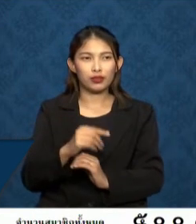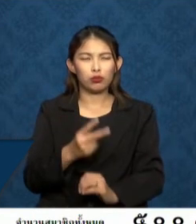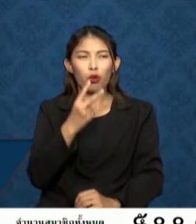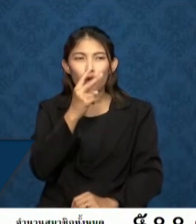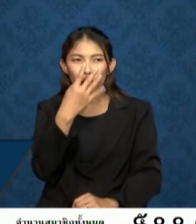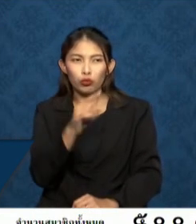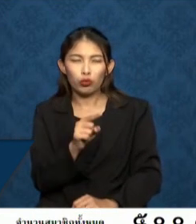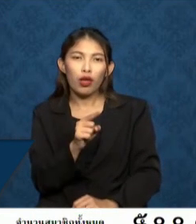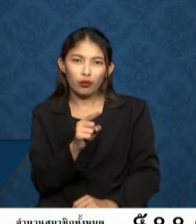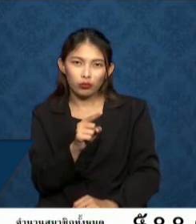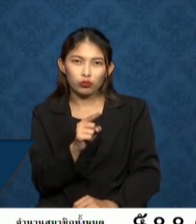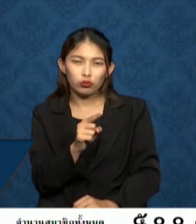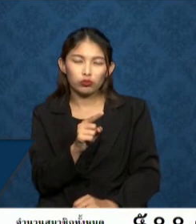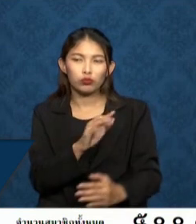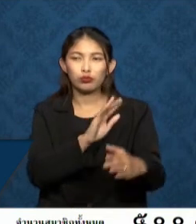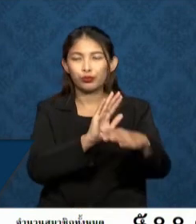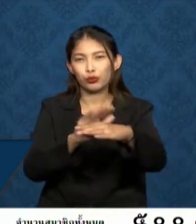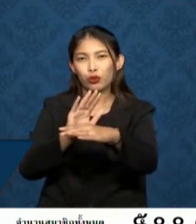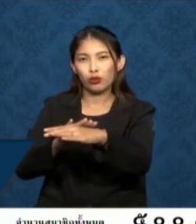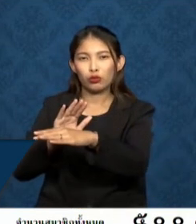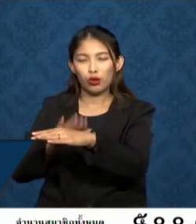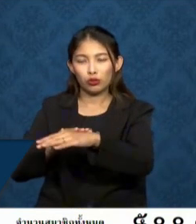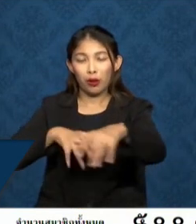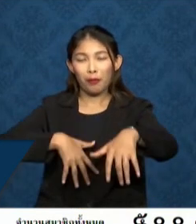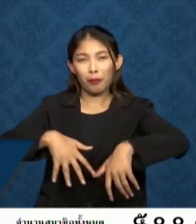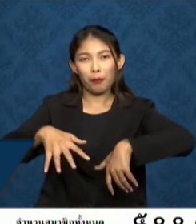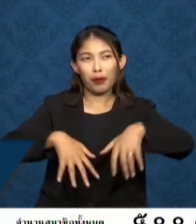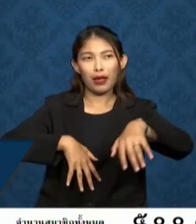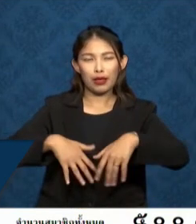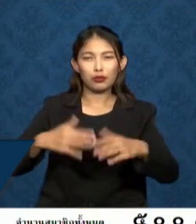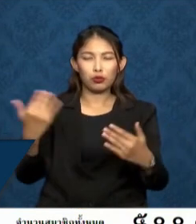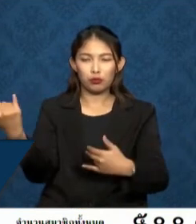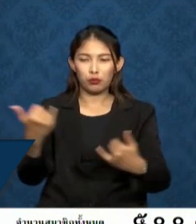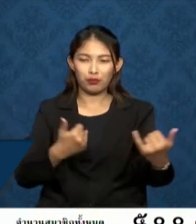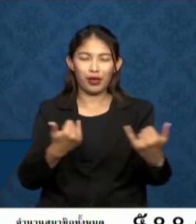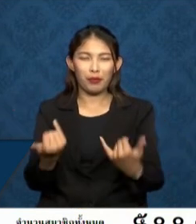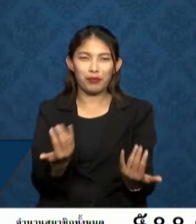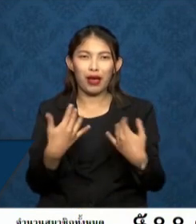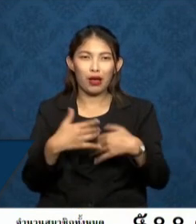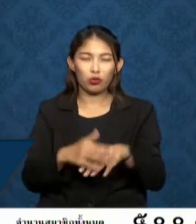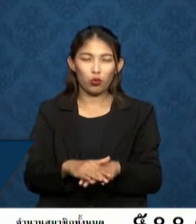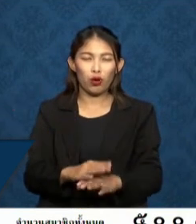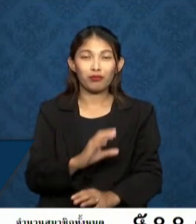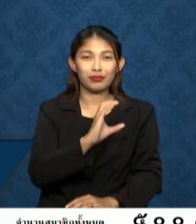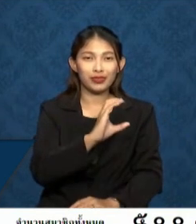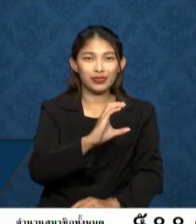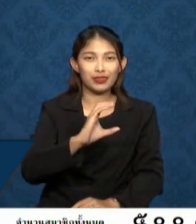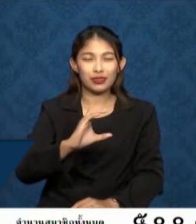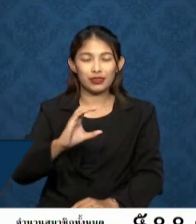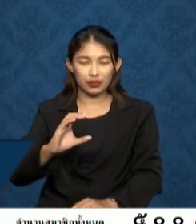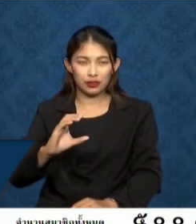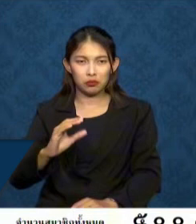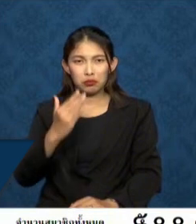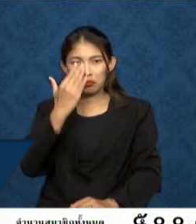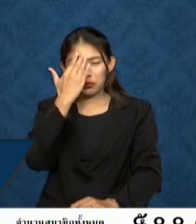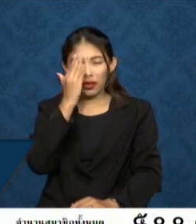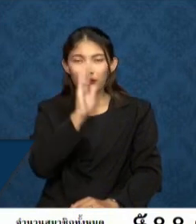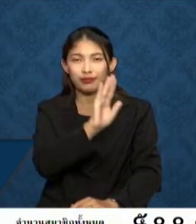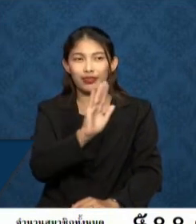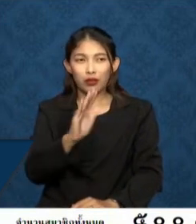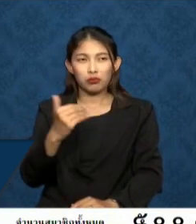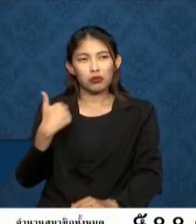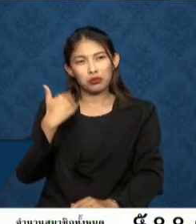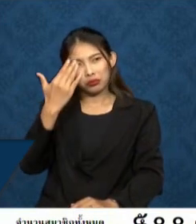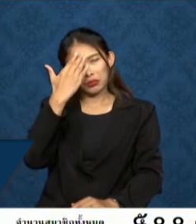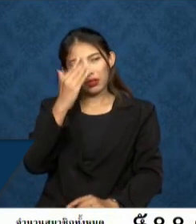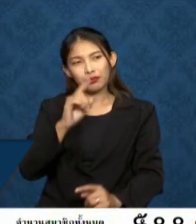มก็ไปดูนะครับเขาก็เชิญชวนนะครับประชาชนเข้าร่วมแคลอรี่เครดิตนะครับซึ่งแต่ละหน้าเนี่ยนะครับก็มีคนเ